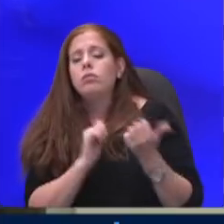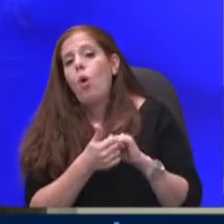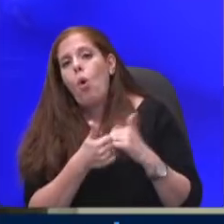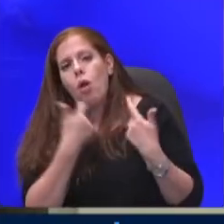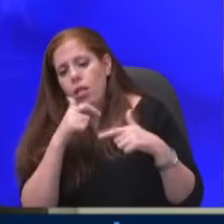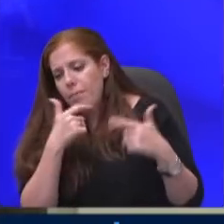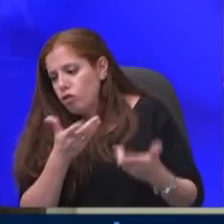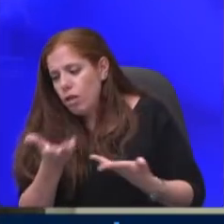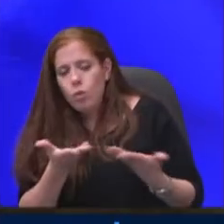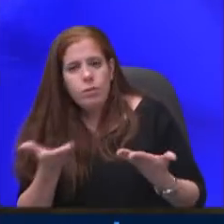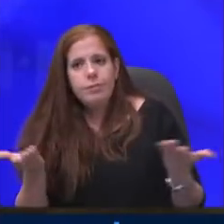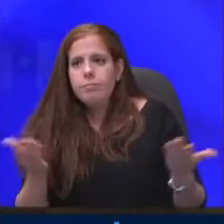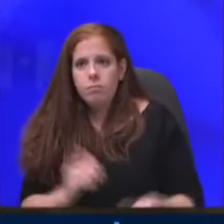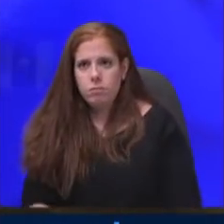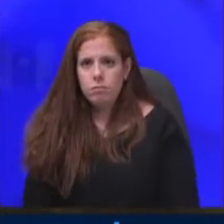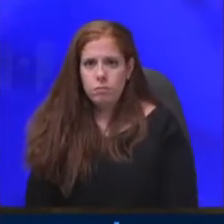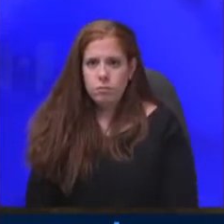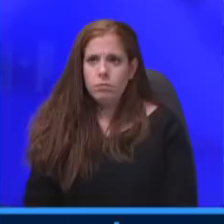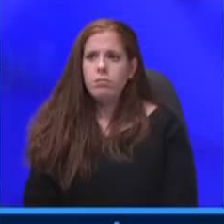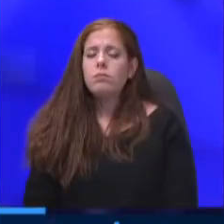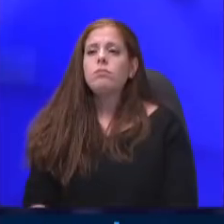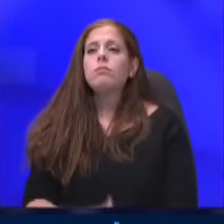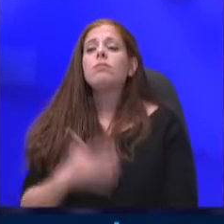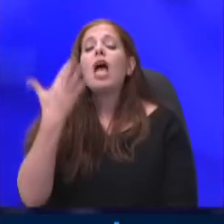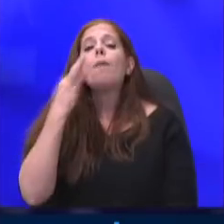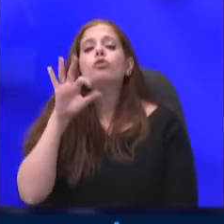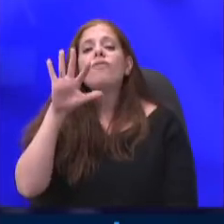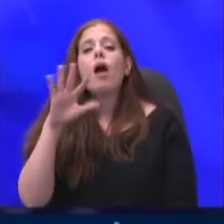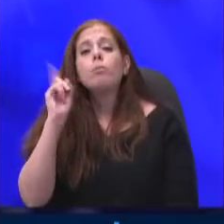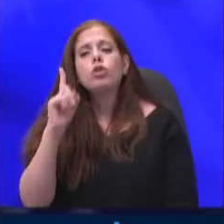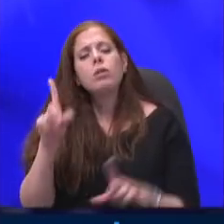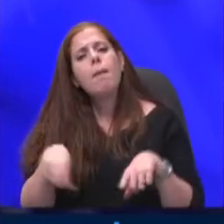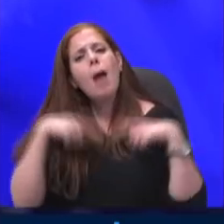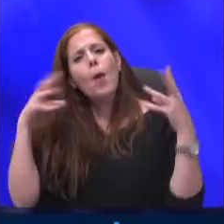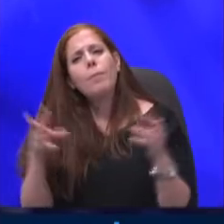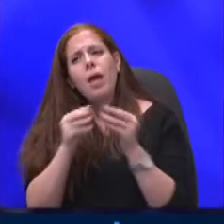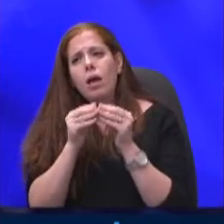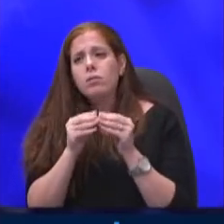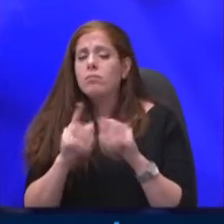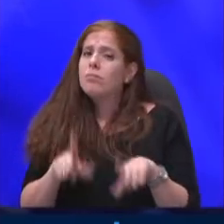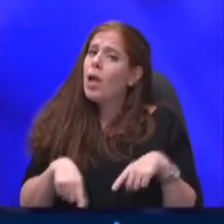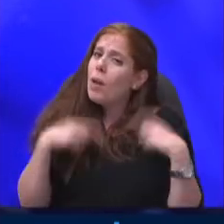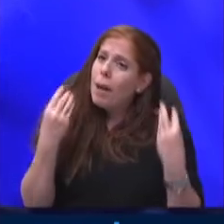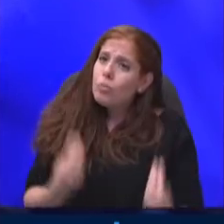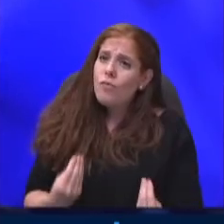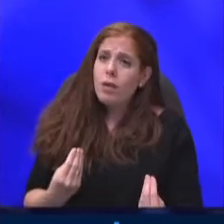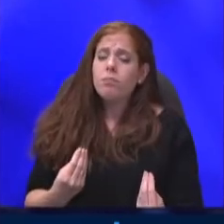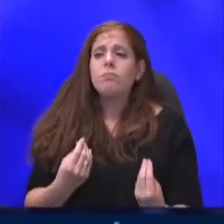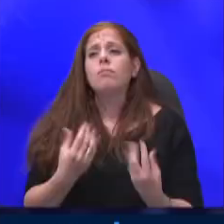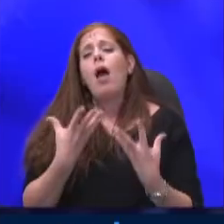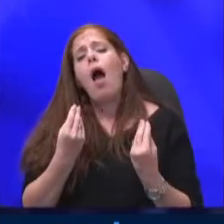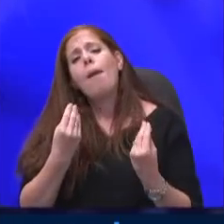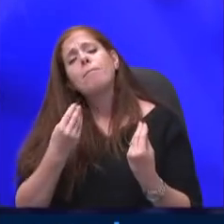אחרת. 55 שנים חיו סניה ונדיה יחד. היו להם חיים טובים. נסו הרבה, טיילו הרבה